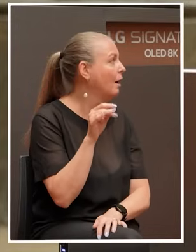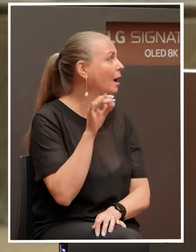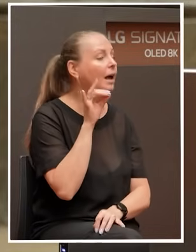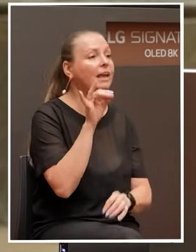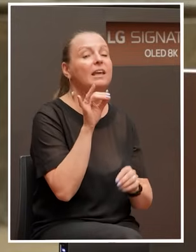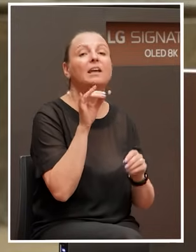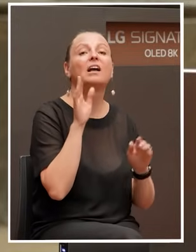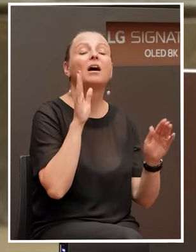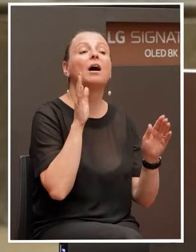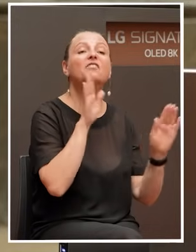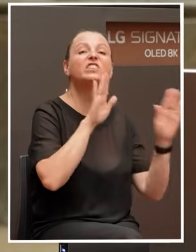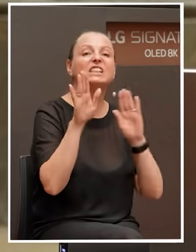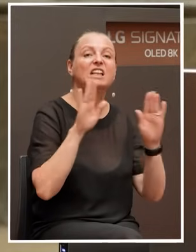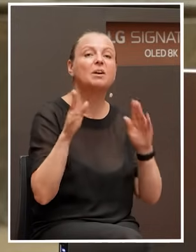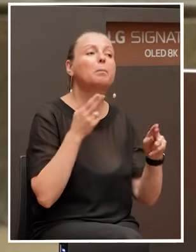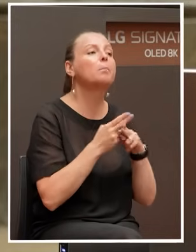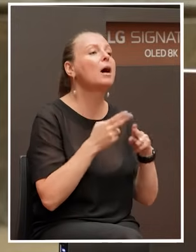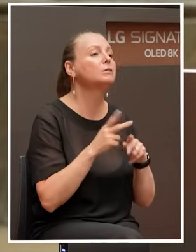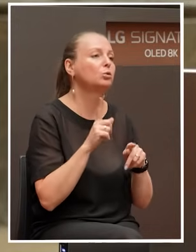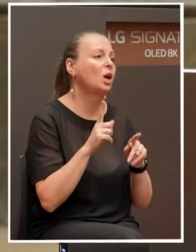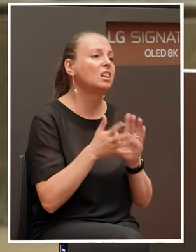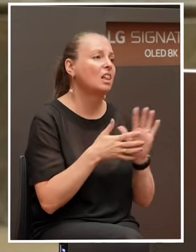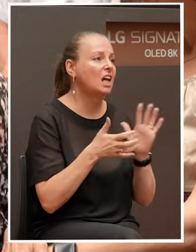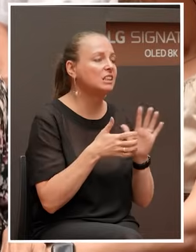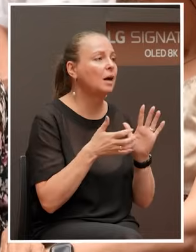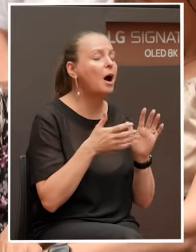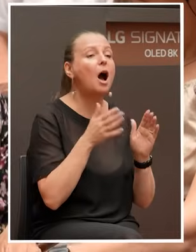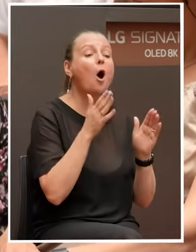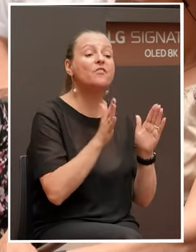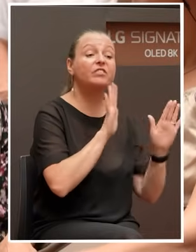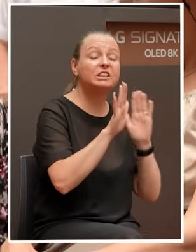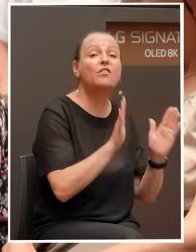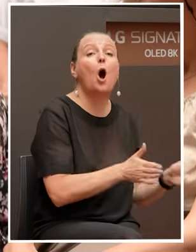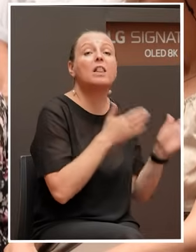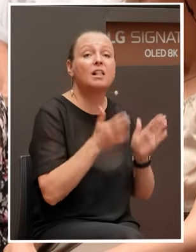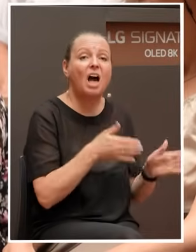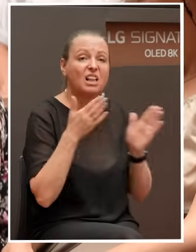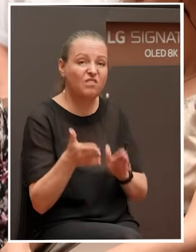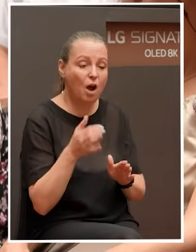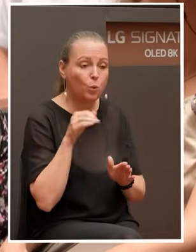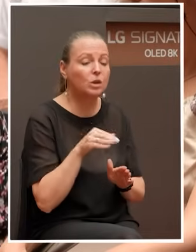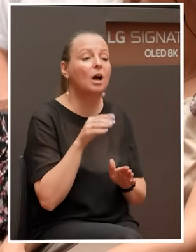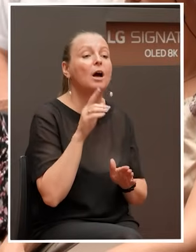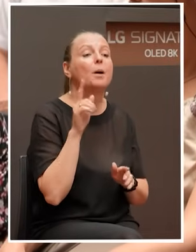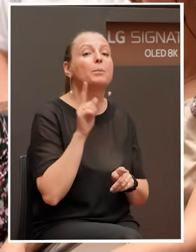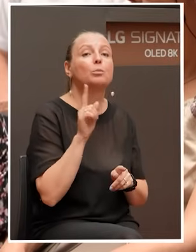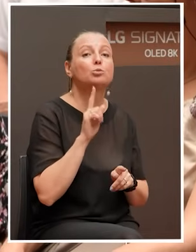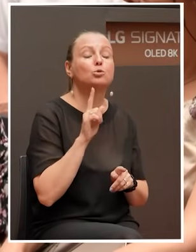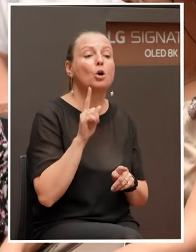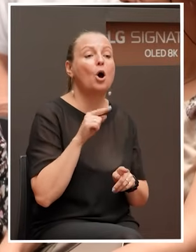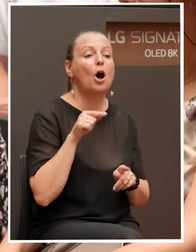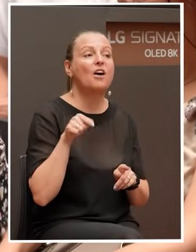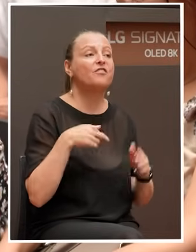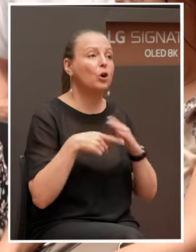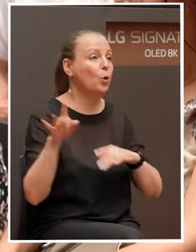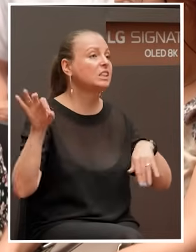выставки препятствуют достаточно... Выставка откладывается, потому что, с одной стороны, выходит замуж